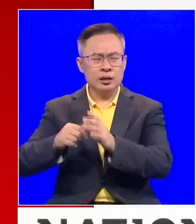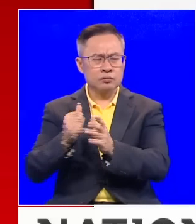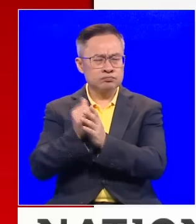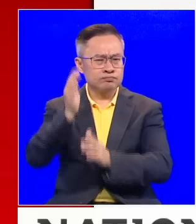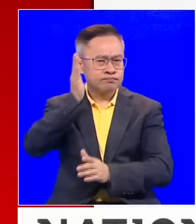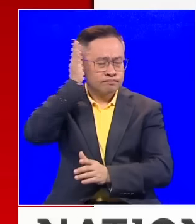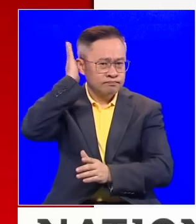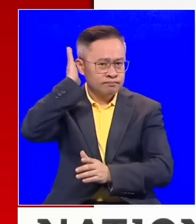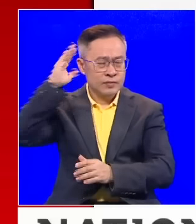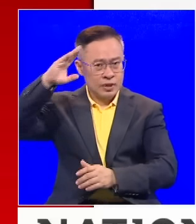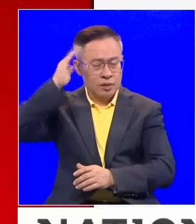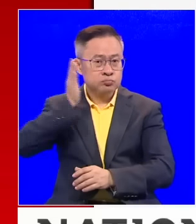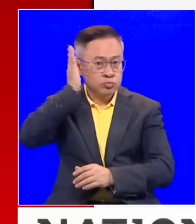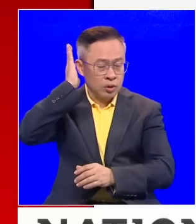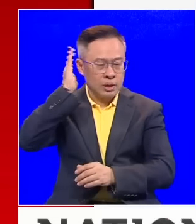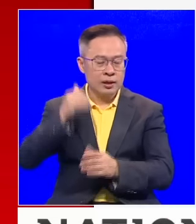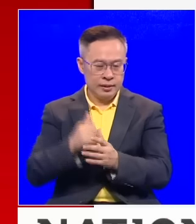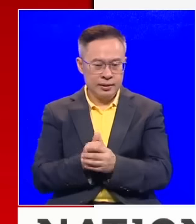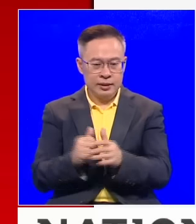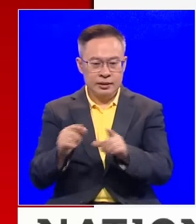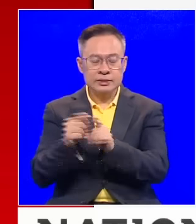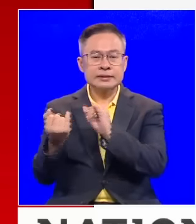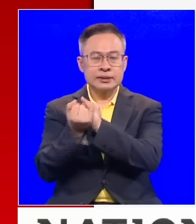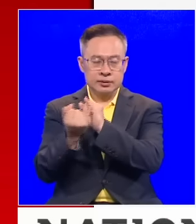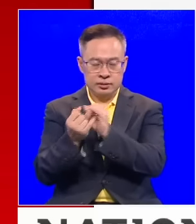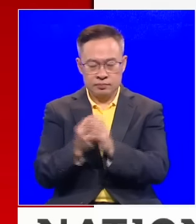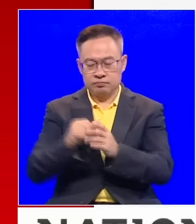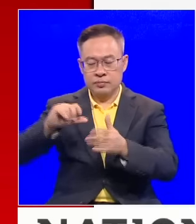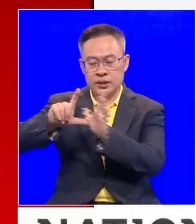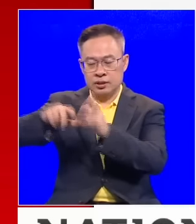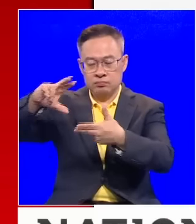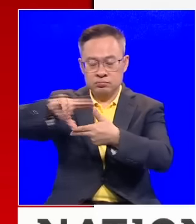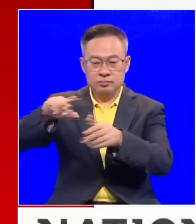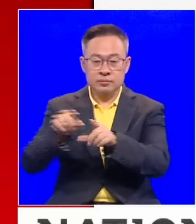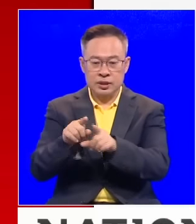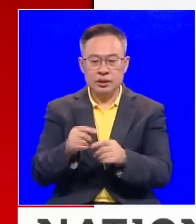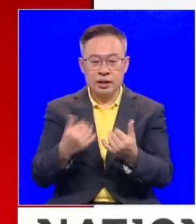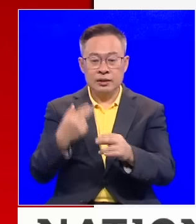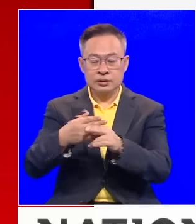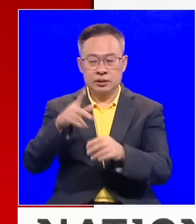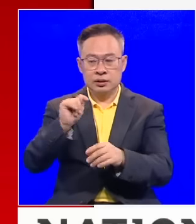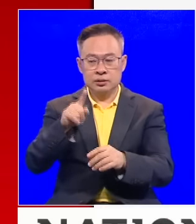ราพรหมเผ่าอดีตนายกอบจพะเยาน้องชายร้อยเอกธรรมนัสนั่นเองนะคะนี่คุณทวัฒน์ก็ได้คะแนนไป